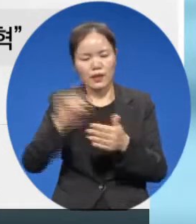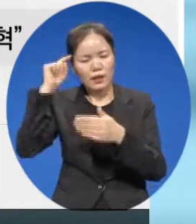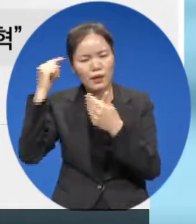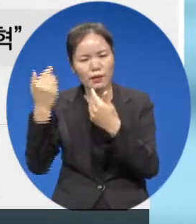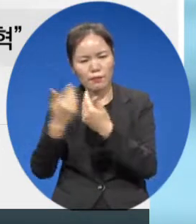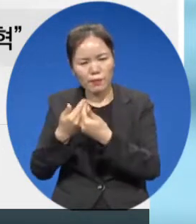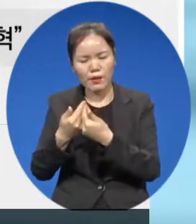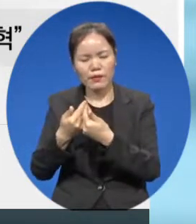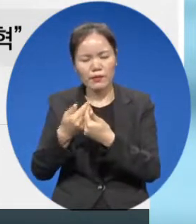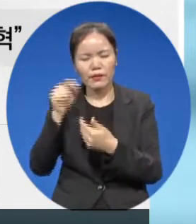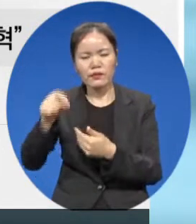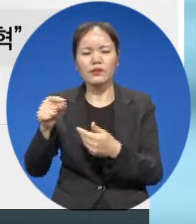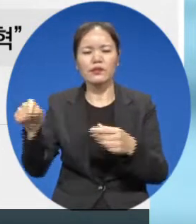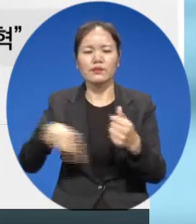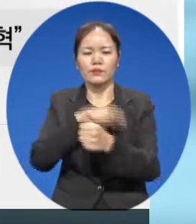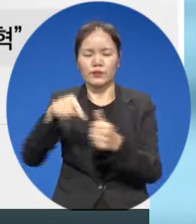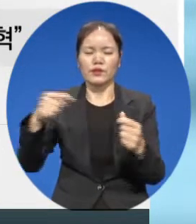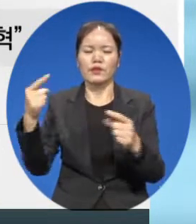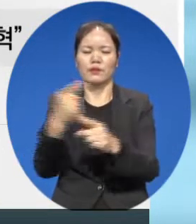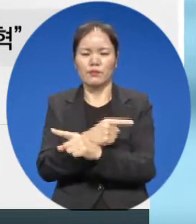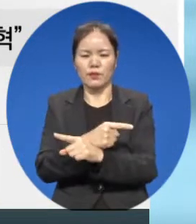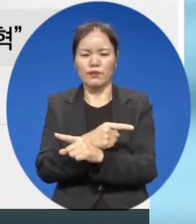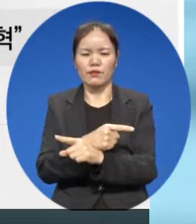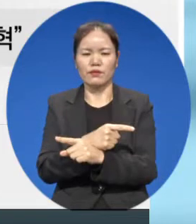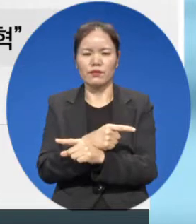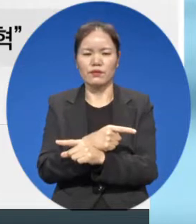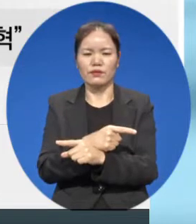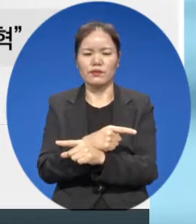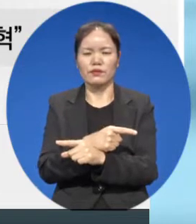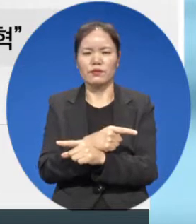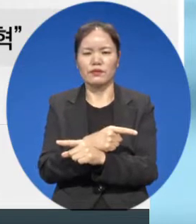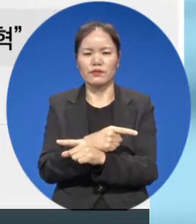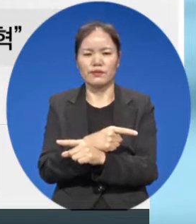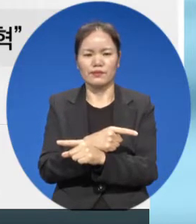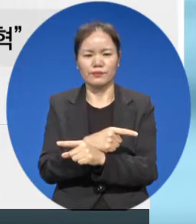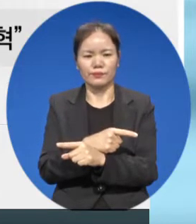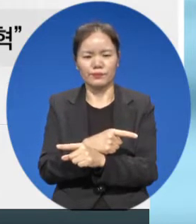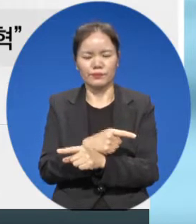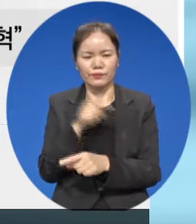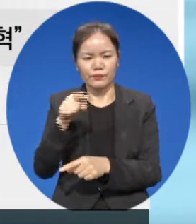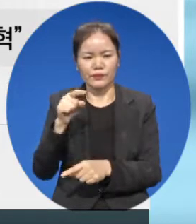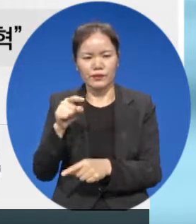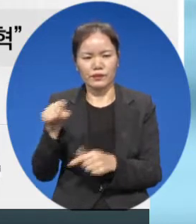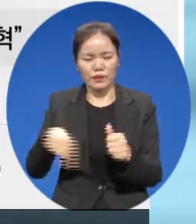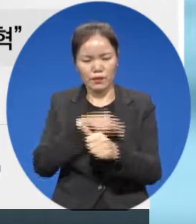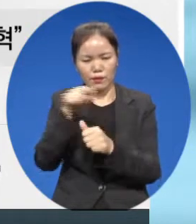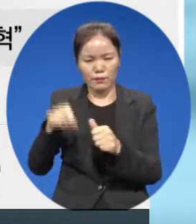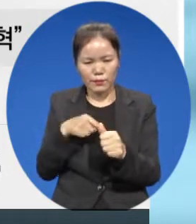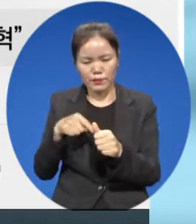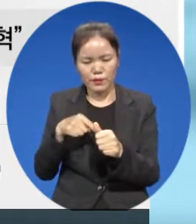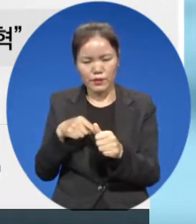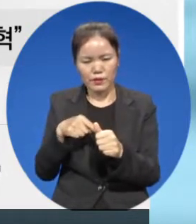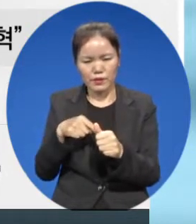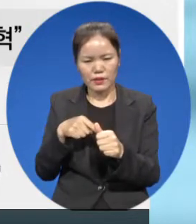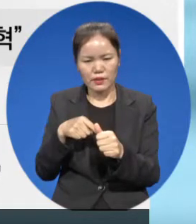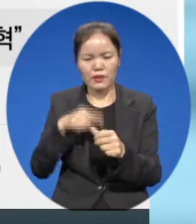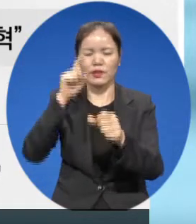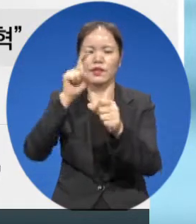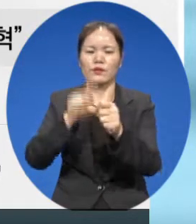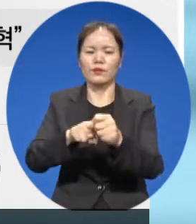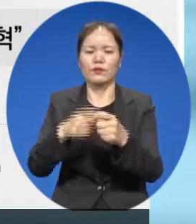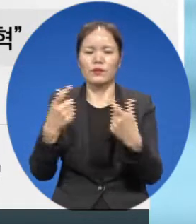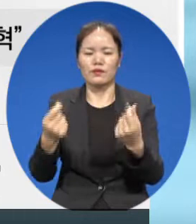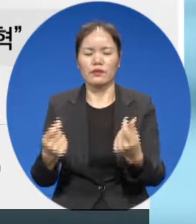이미지로 바꾸는 것 그 프레임을 통해서 어쨌든 어 이렇게 한쪽으로 쏠리는 영화는 이미 지나지 오늘 좀 다시 가져올 저는 의도가 있지 않나